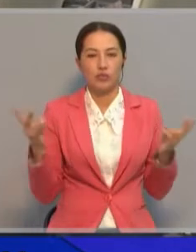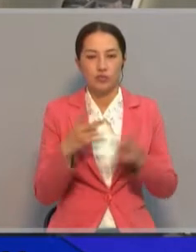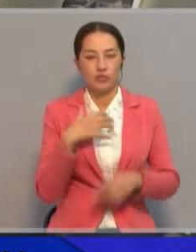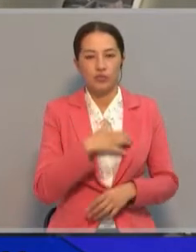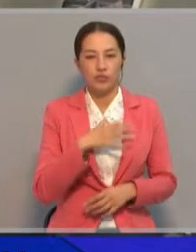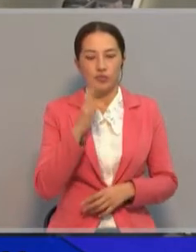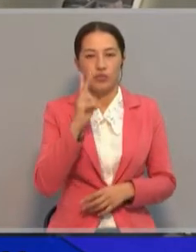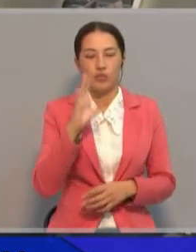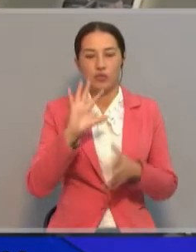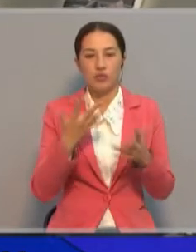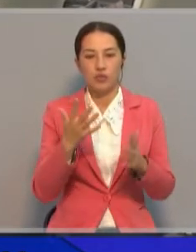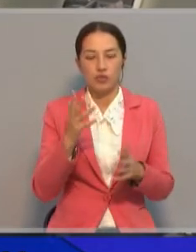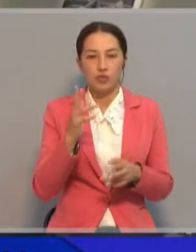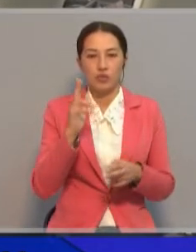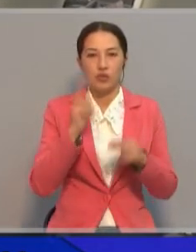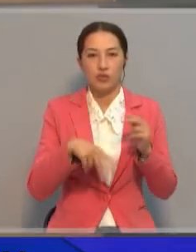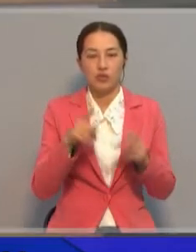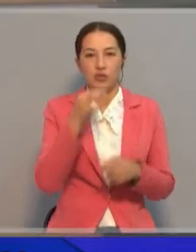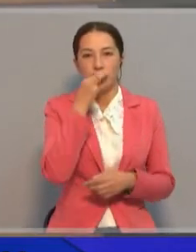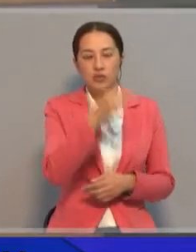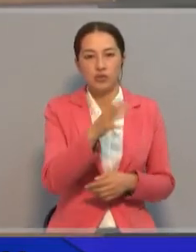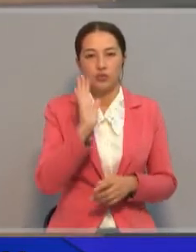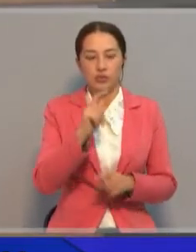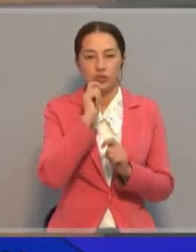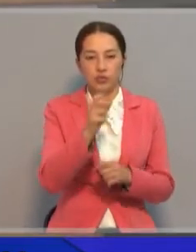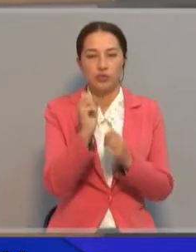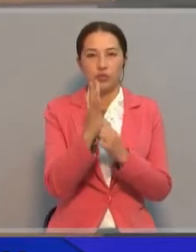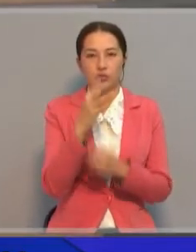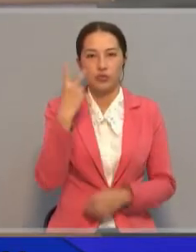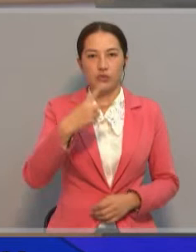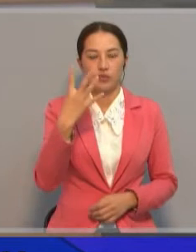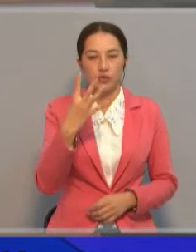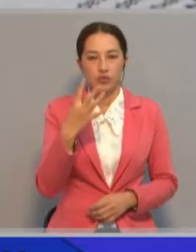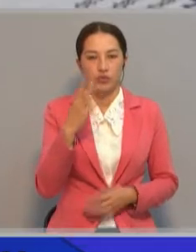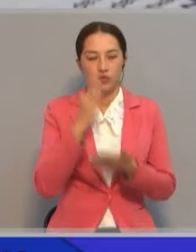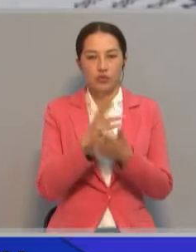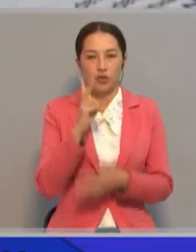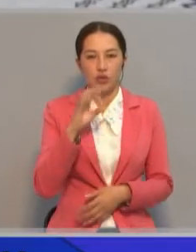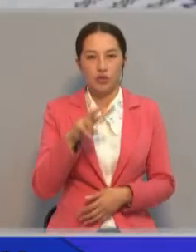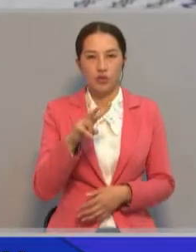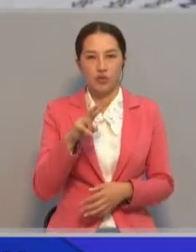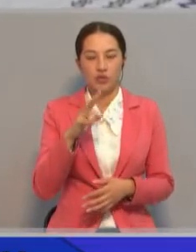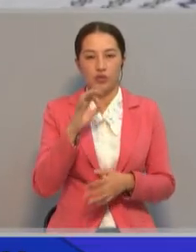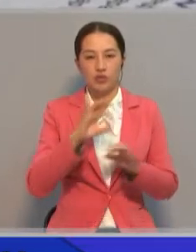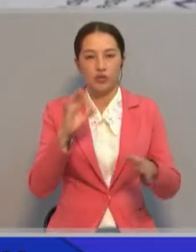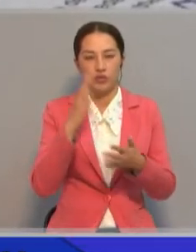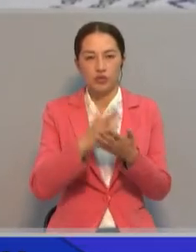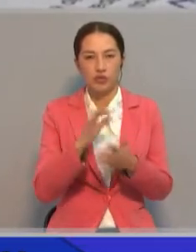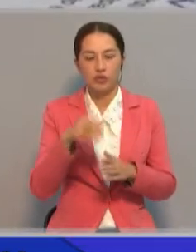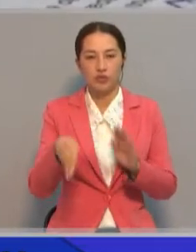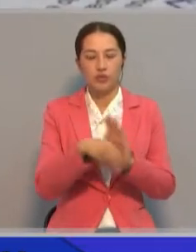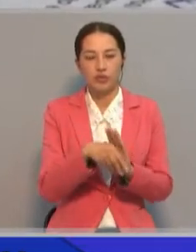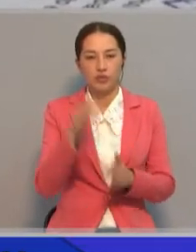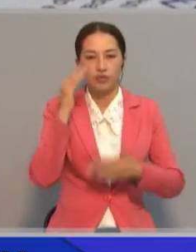арнайы сыйақы қаралатындығын жеткізді. Ол үшін 14-24 кол орталығы жұмыс істейді. Мәселен, бұған дейін сыбайлас жемқорлықтың алдын